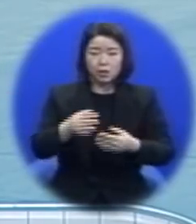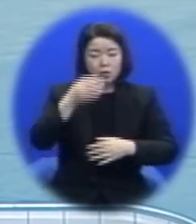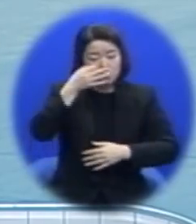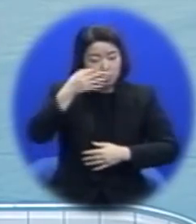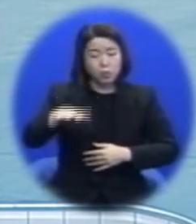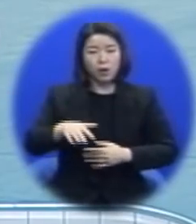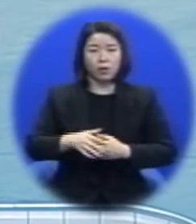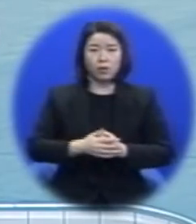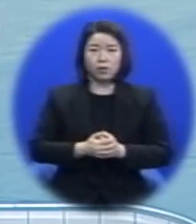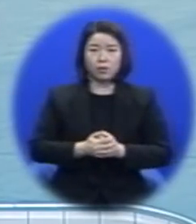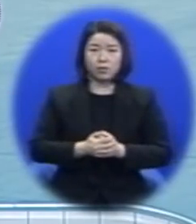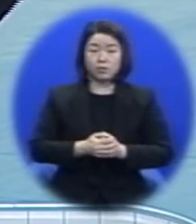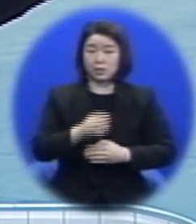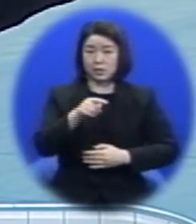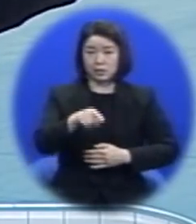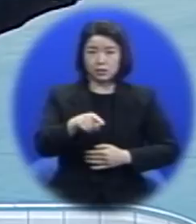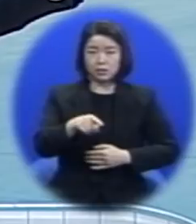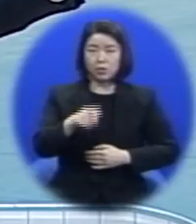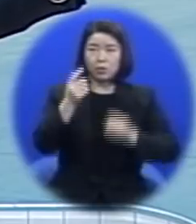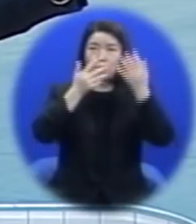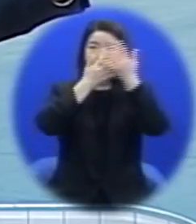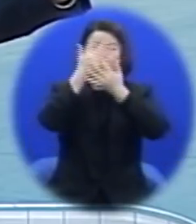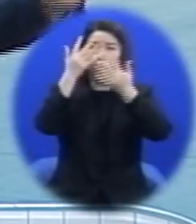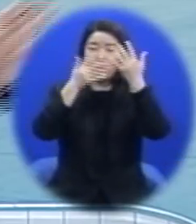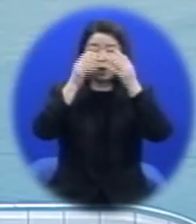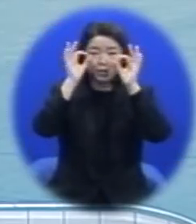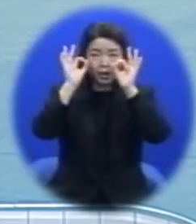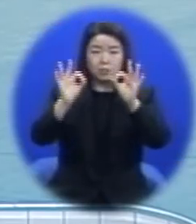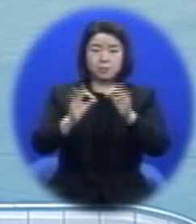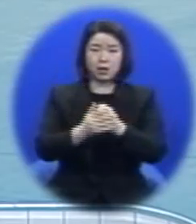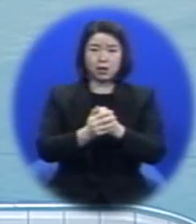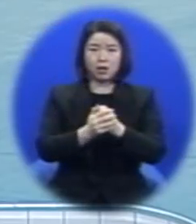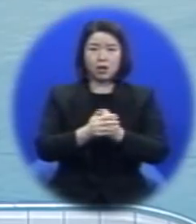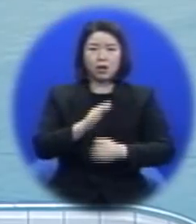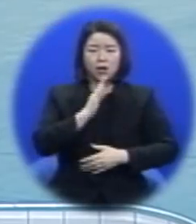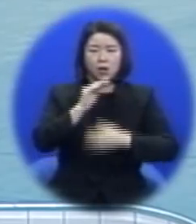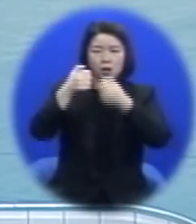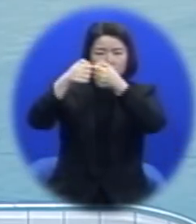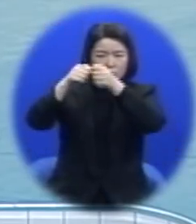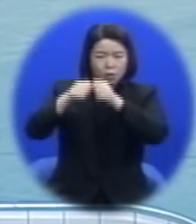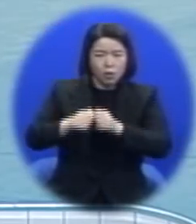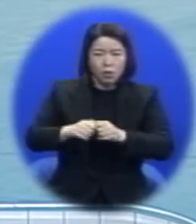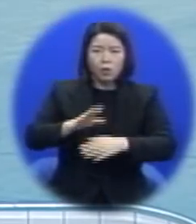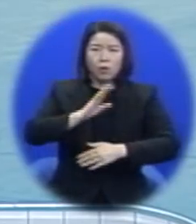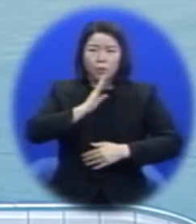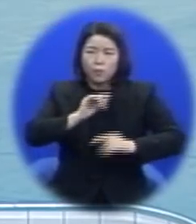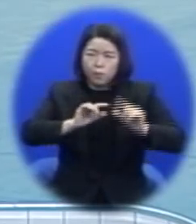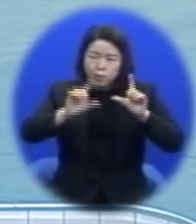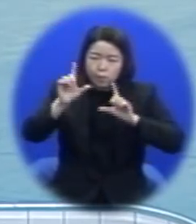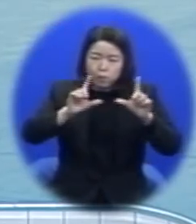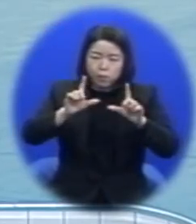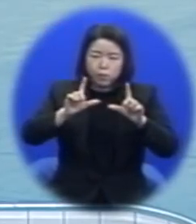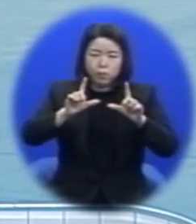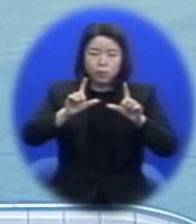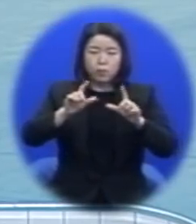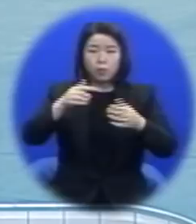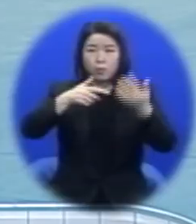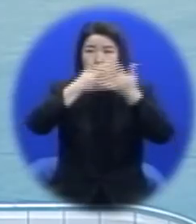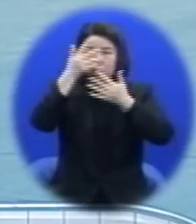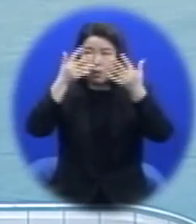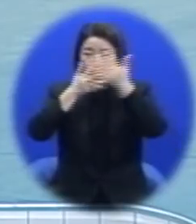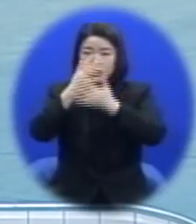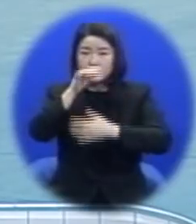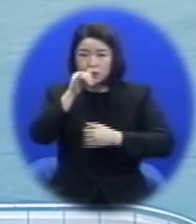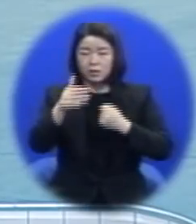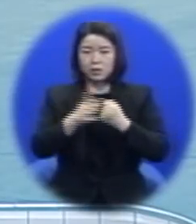근데 그는 그 환상을 봅니다. 너무나 구체적이고 사실적으로 묘사되었기 때문에